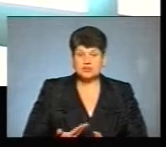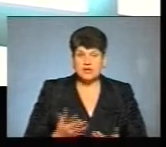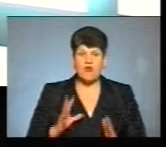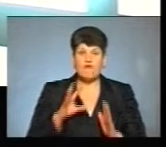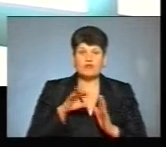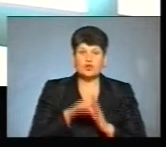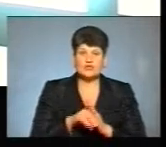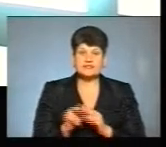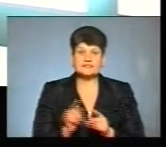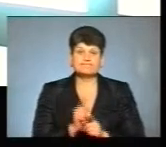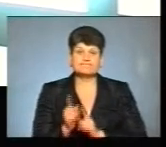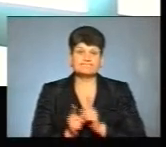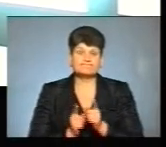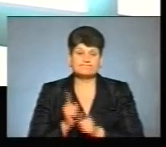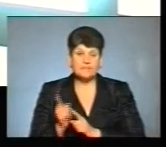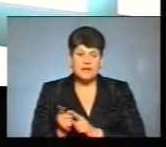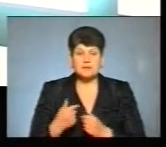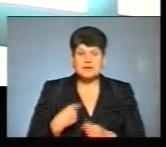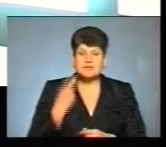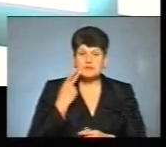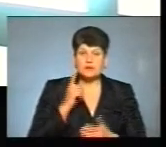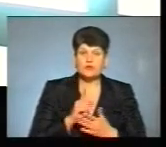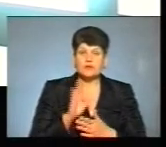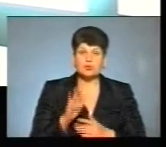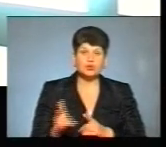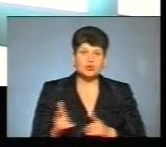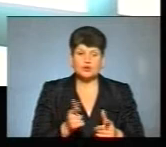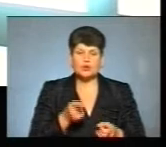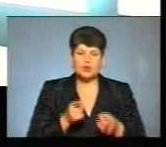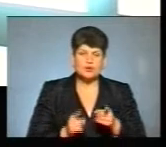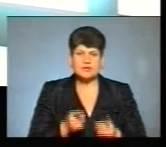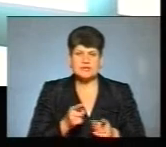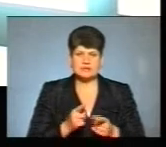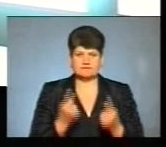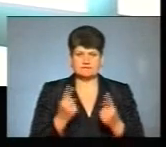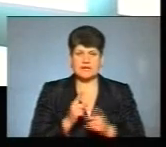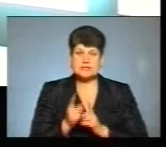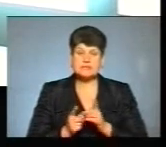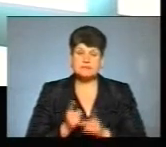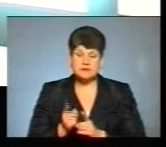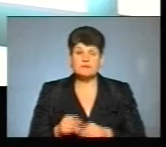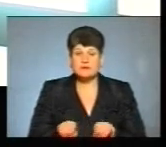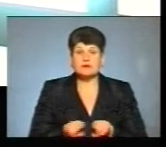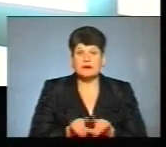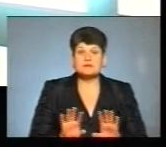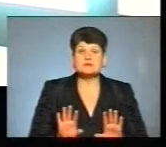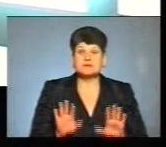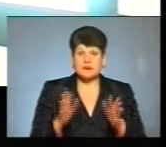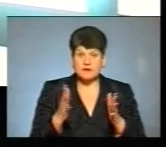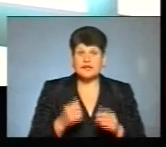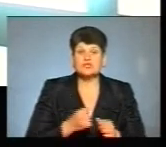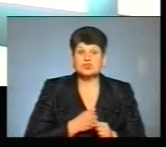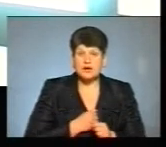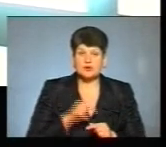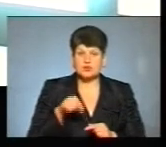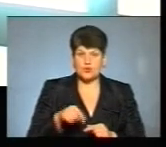певні корективи. І ми завжди маємо бути готовими до дійсно кардинальних змін. Так само сталося, на жаль,